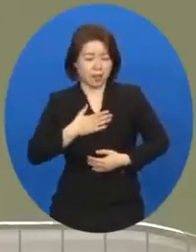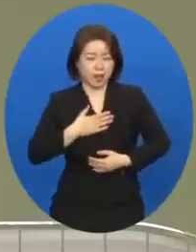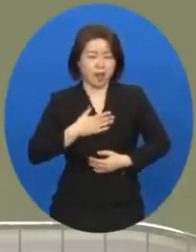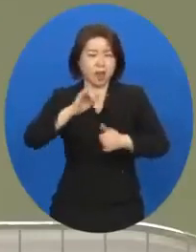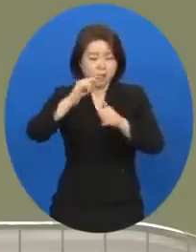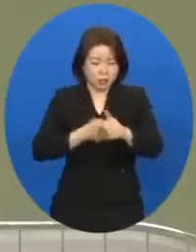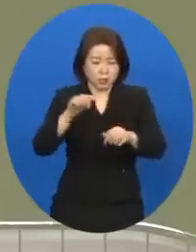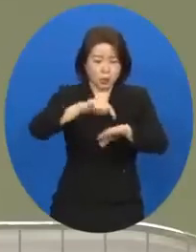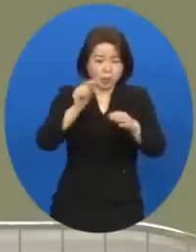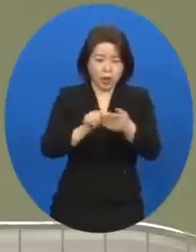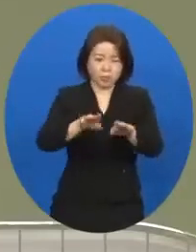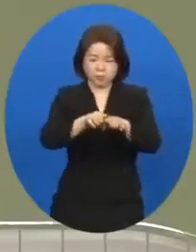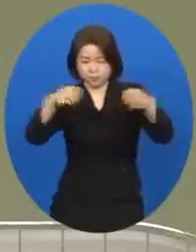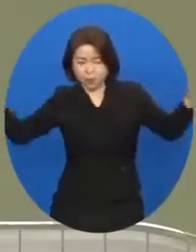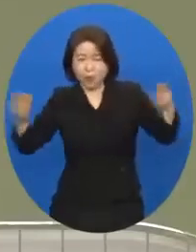열면